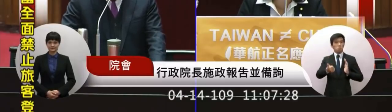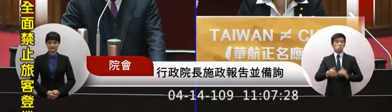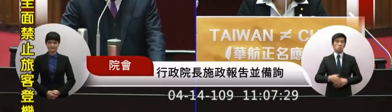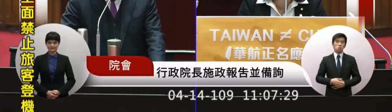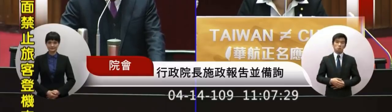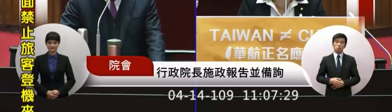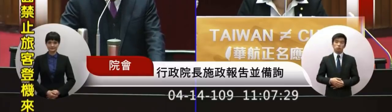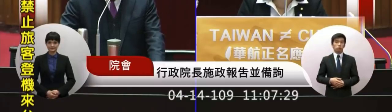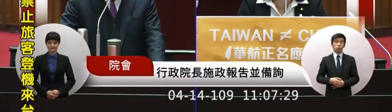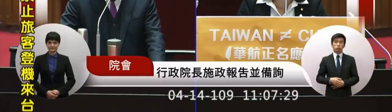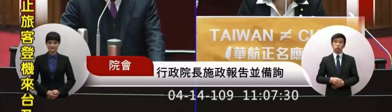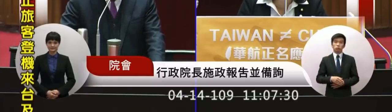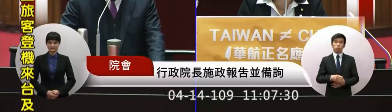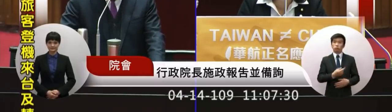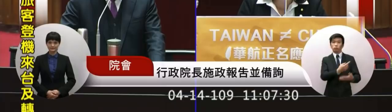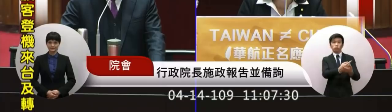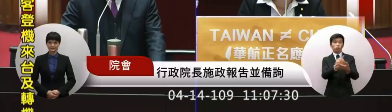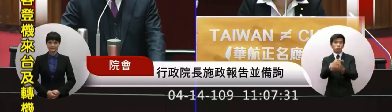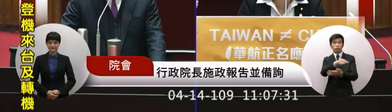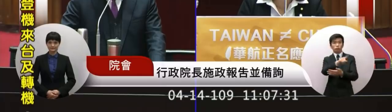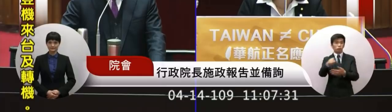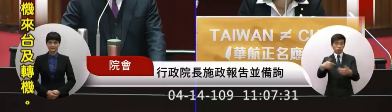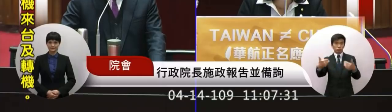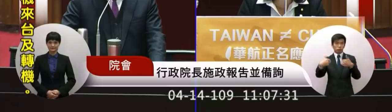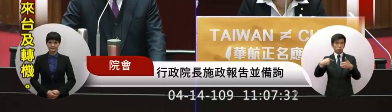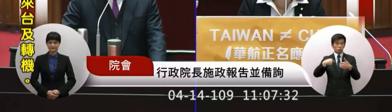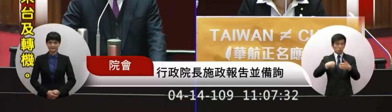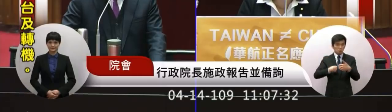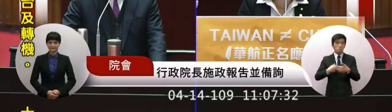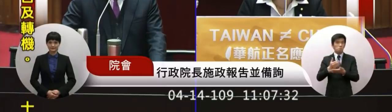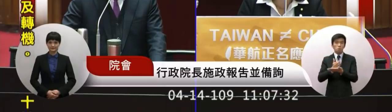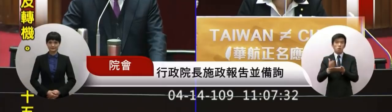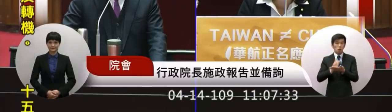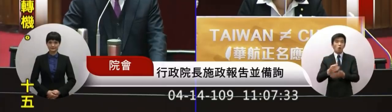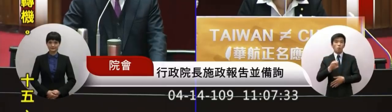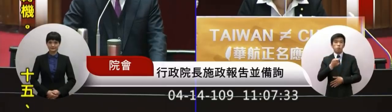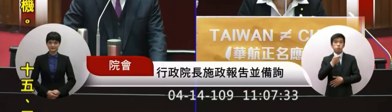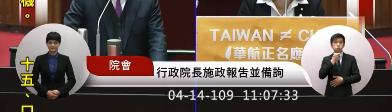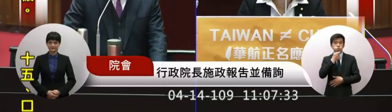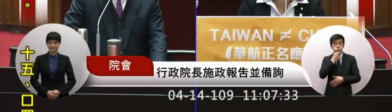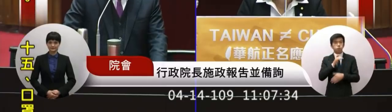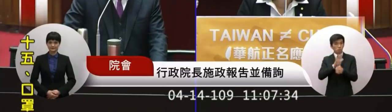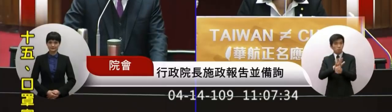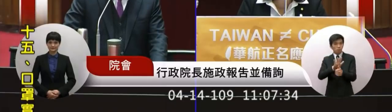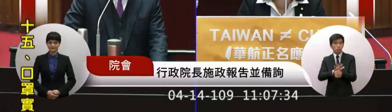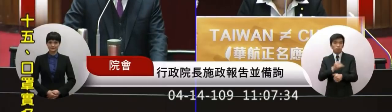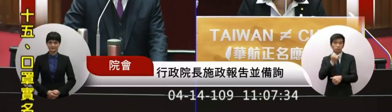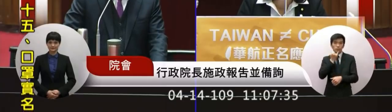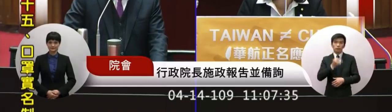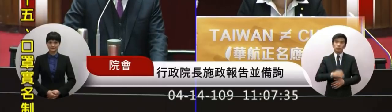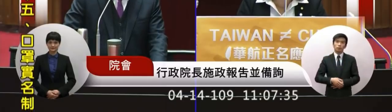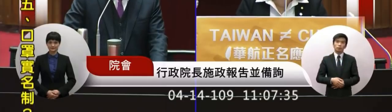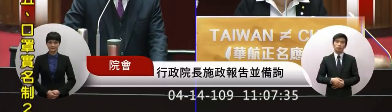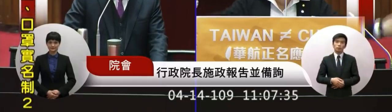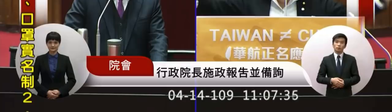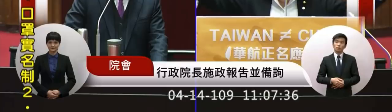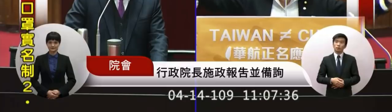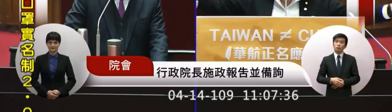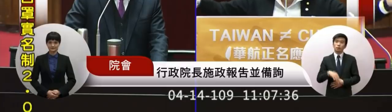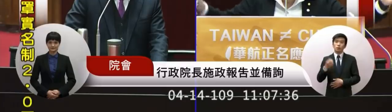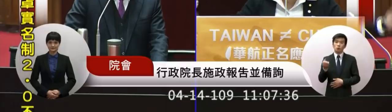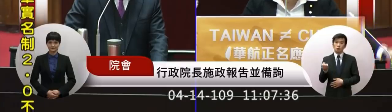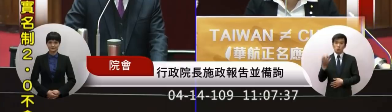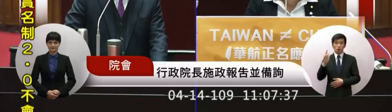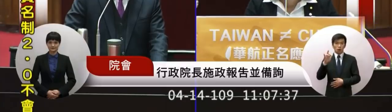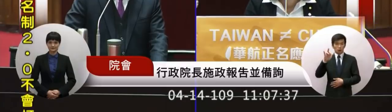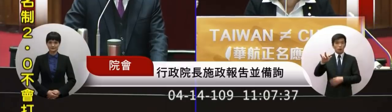什麼人對我們有什麼大項我們都懷疑去幫忙所以在華航這台